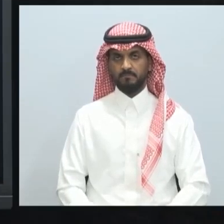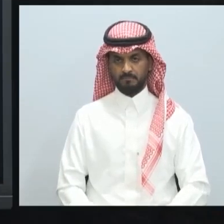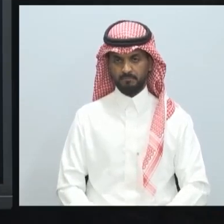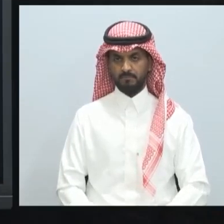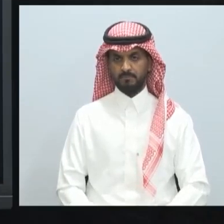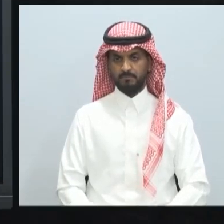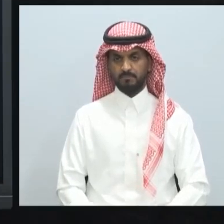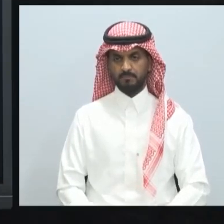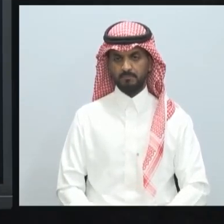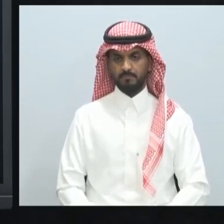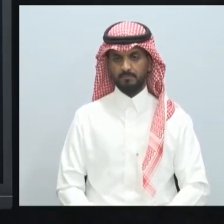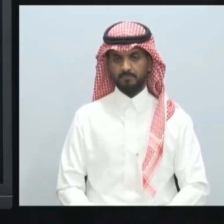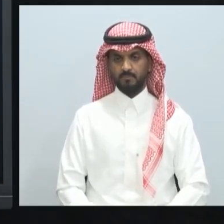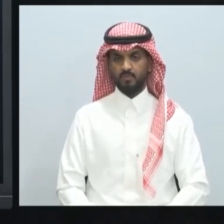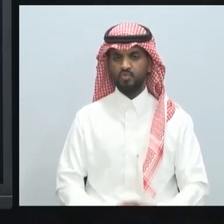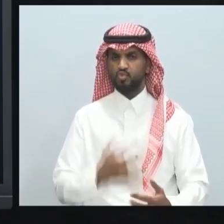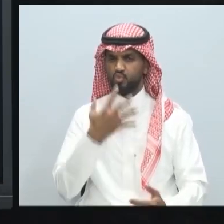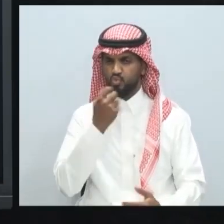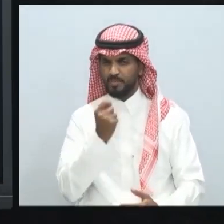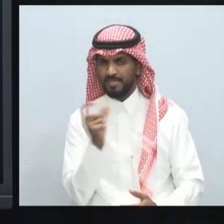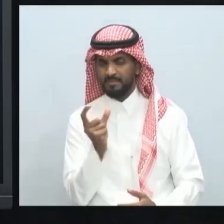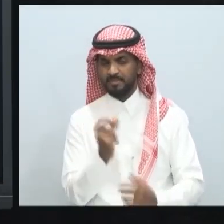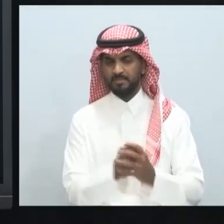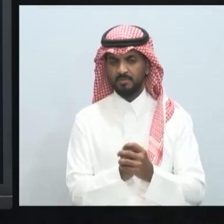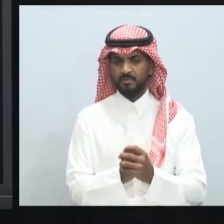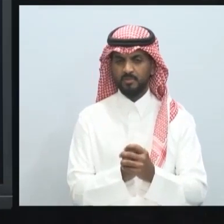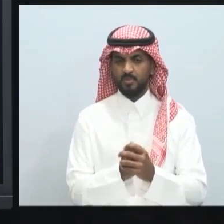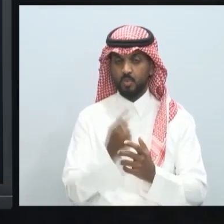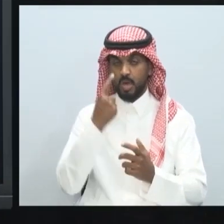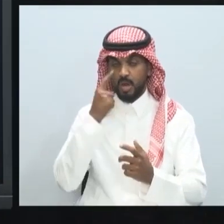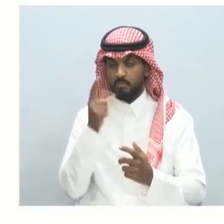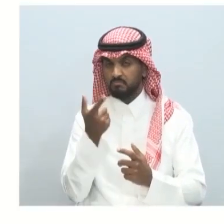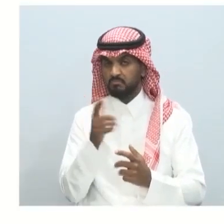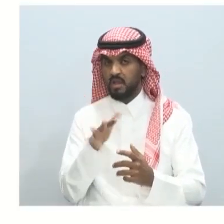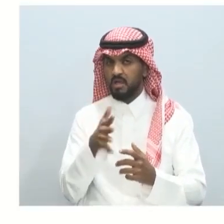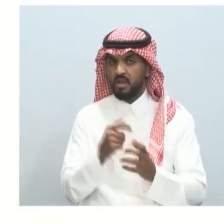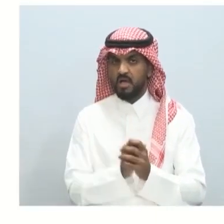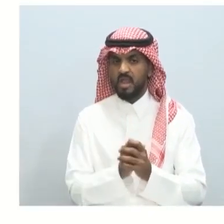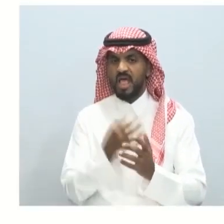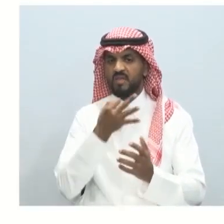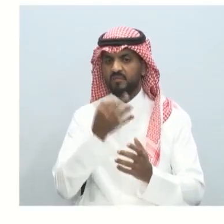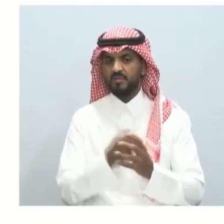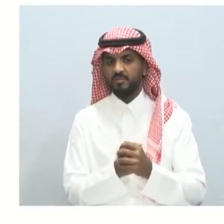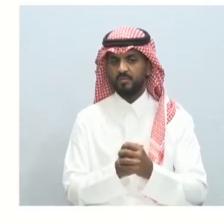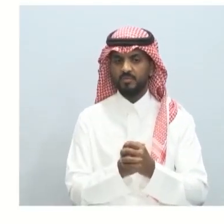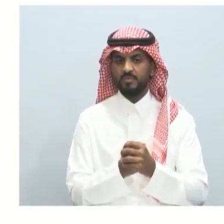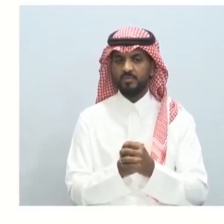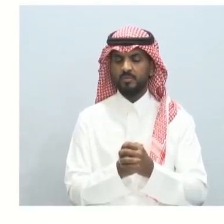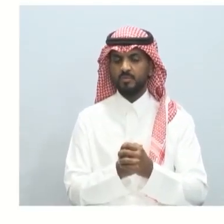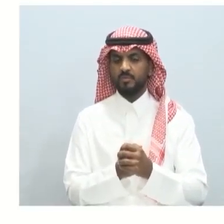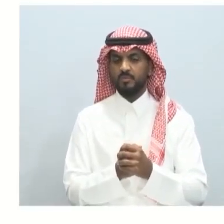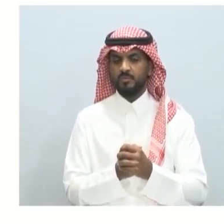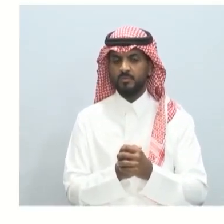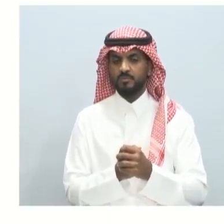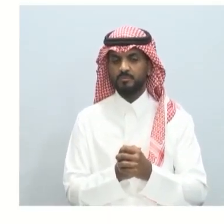الاسباب ت هنا صعوبه الكلمات وغرابه الالفاظ لذلك النص فيه كلمات